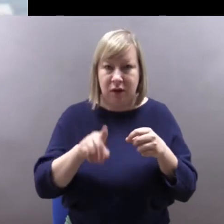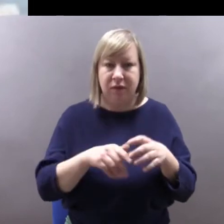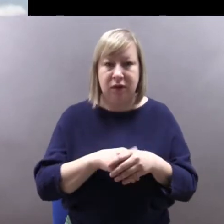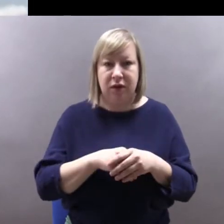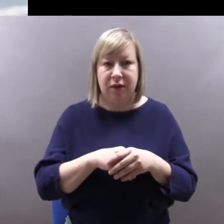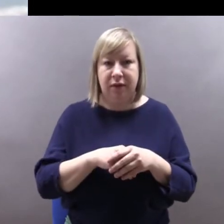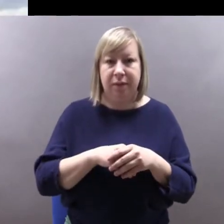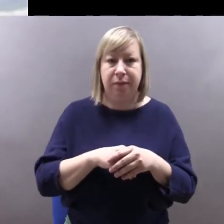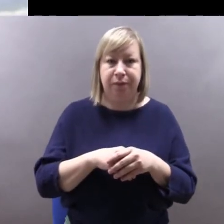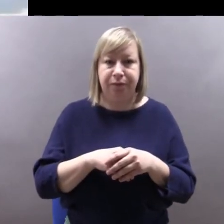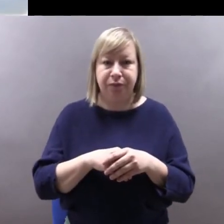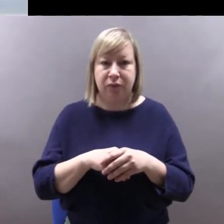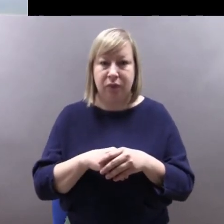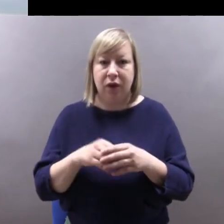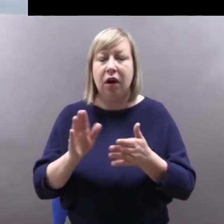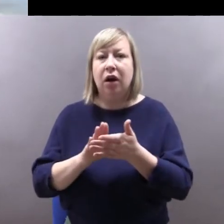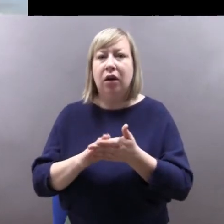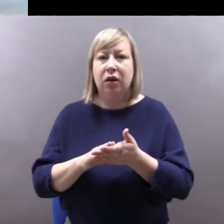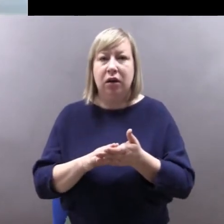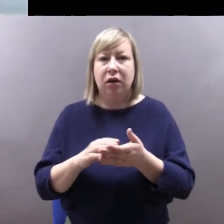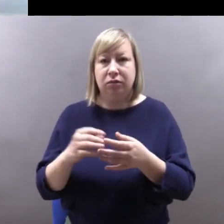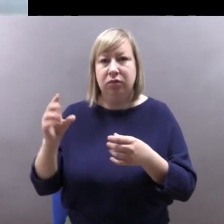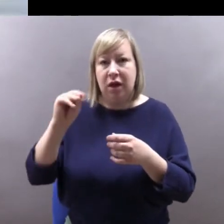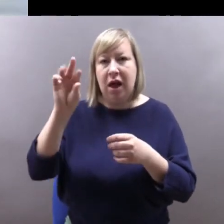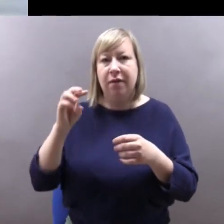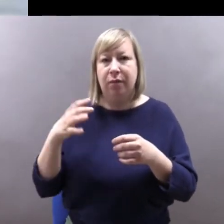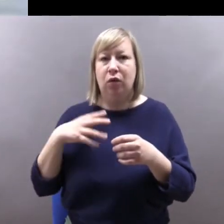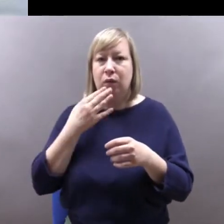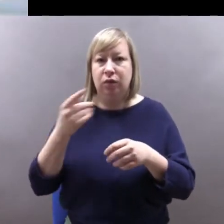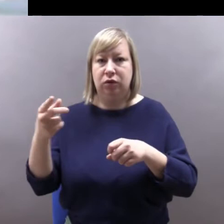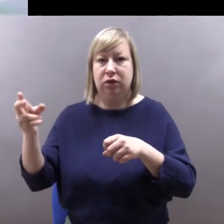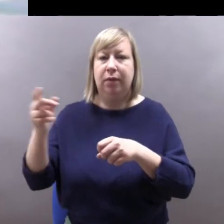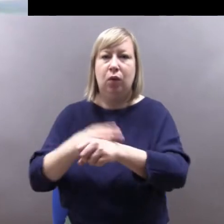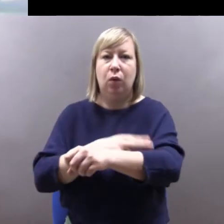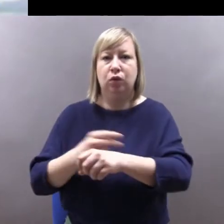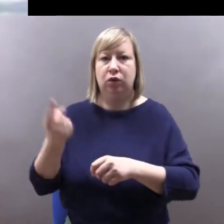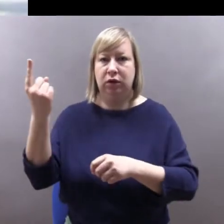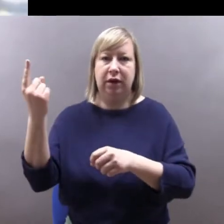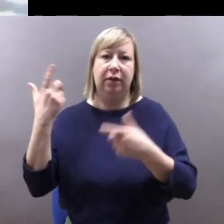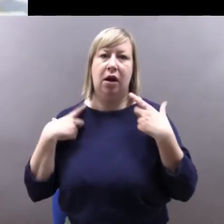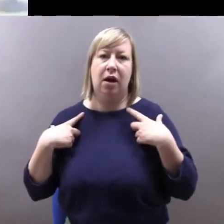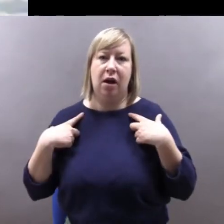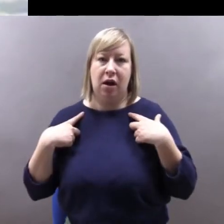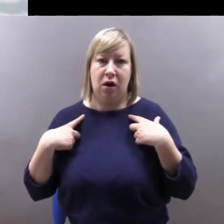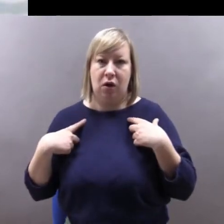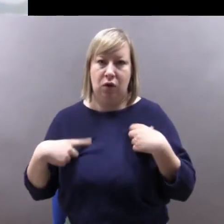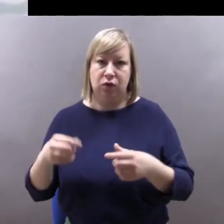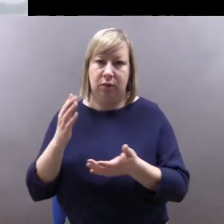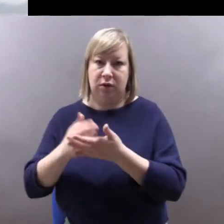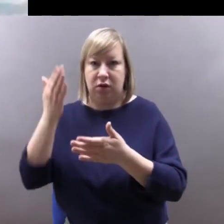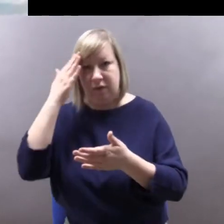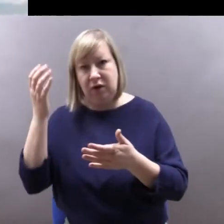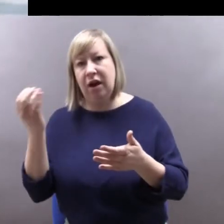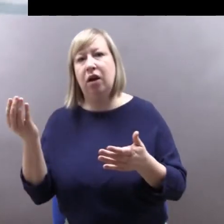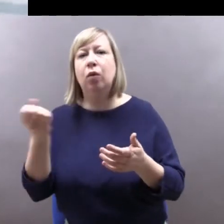mówisz, oczywiście, że to nie powinno tak wyglądać, że jest jedna osoba w urzędzie, która umie obsługiwać windę, jak jej nie ma, no to nie ma